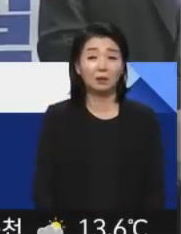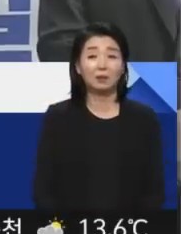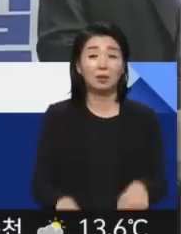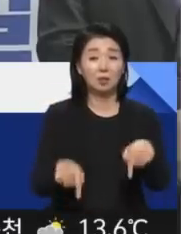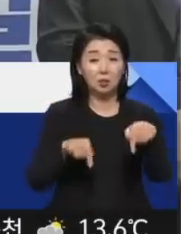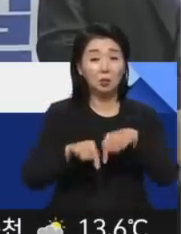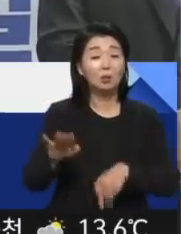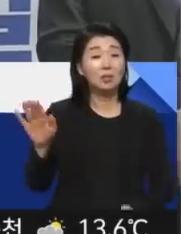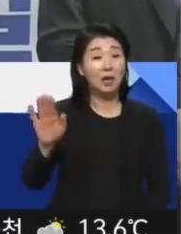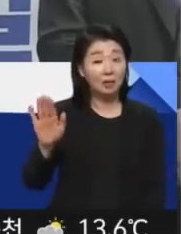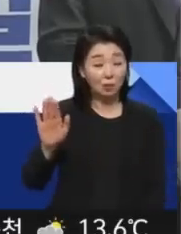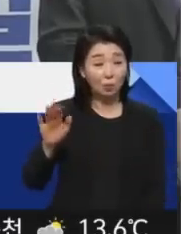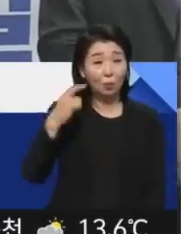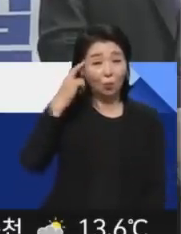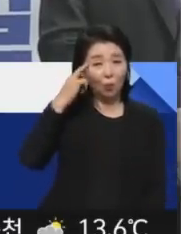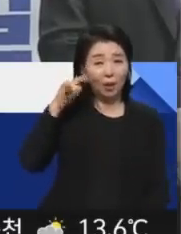하고